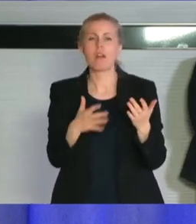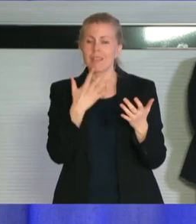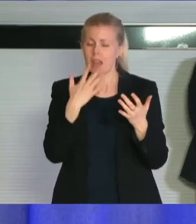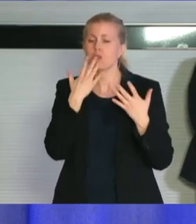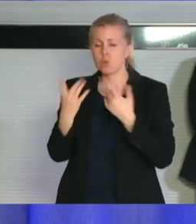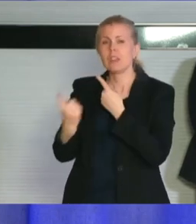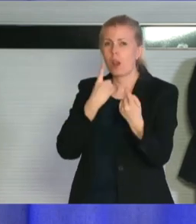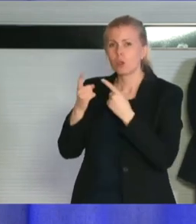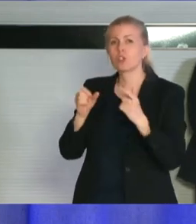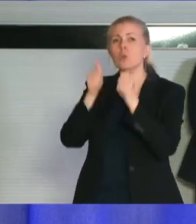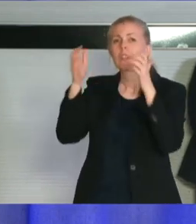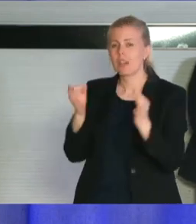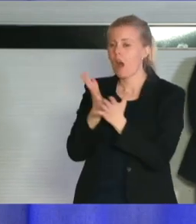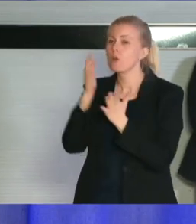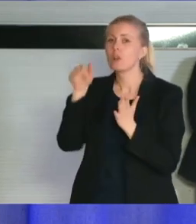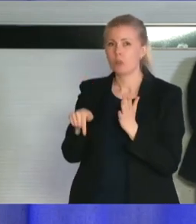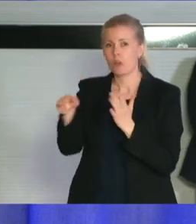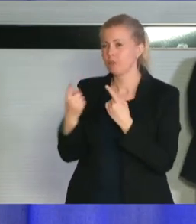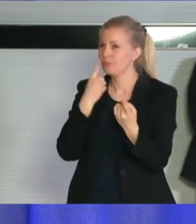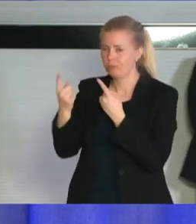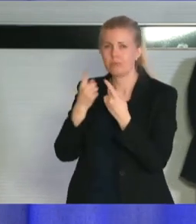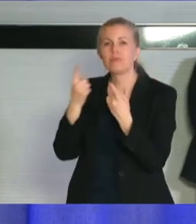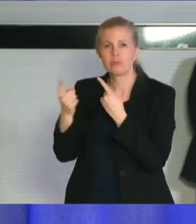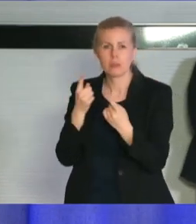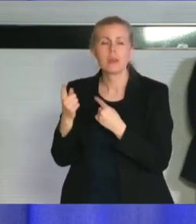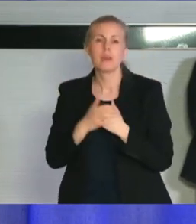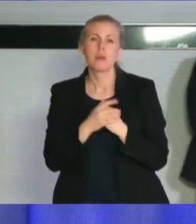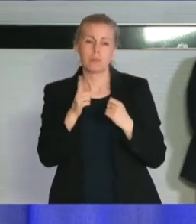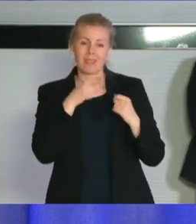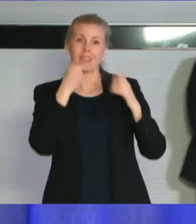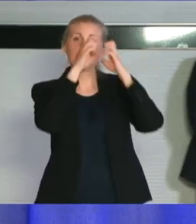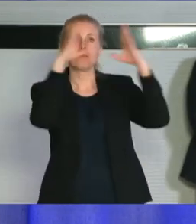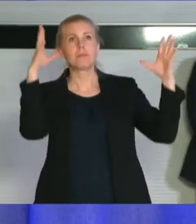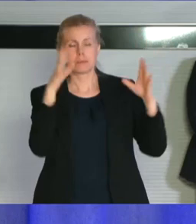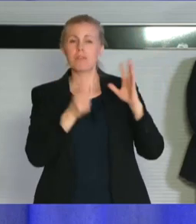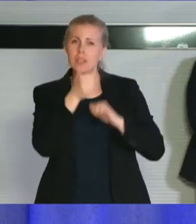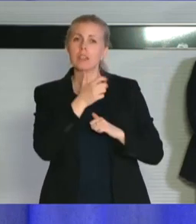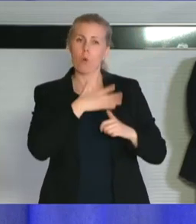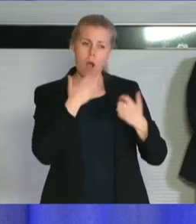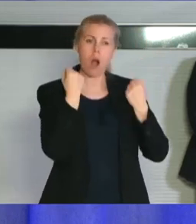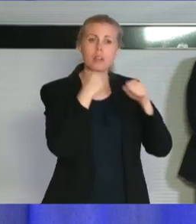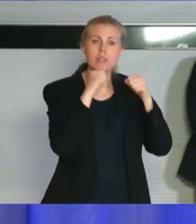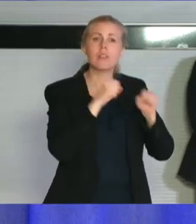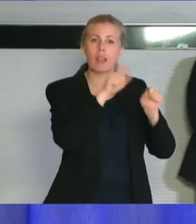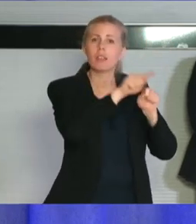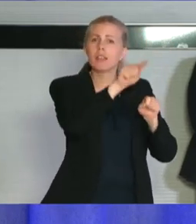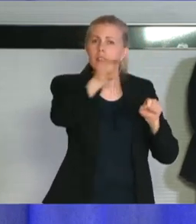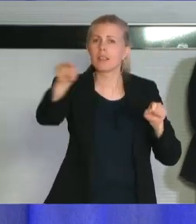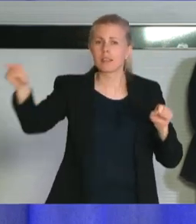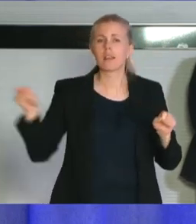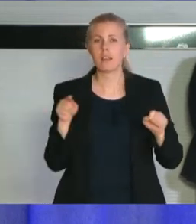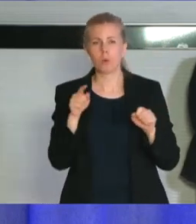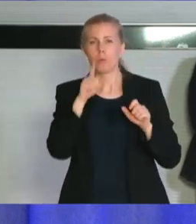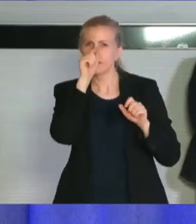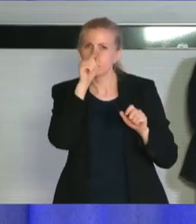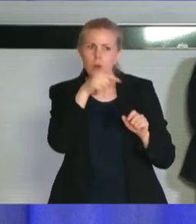Stortinget rundt disse temaene. Men det er klart vi ser også for oss at det er viktig å holde aktiviteten i gang. Og at det er viktig å sørge